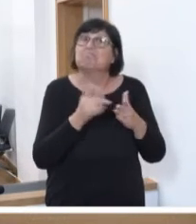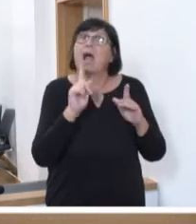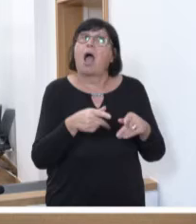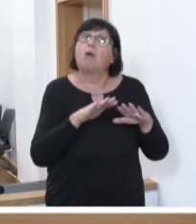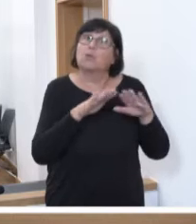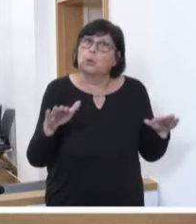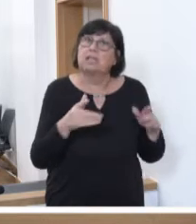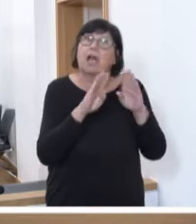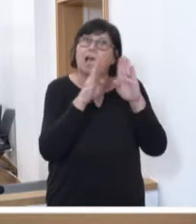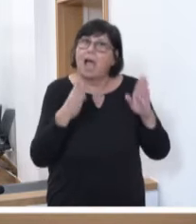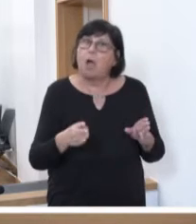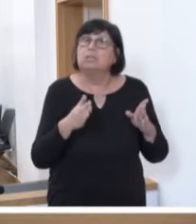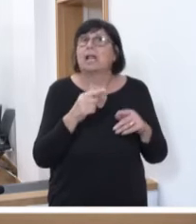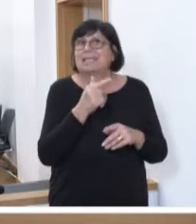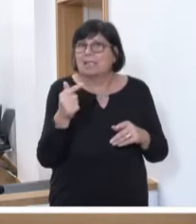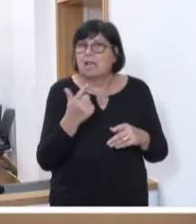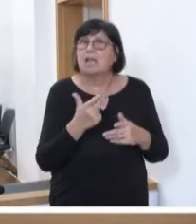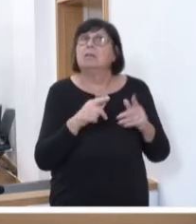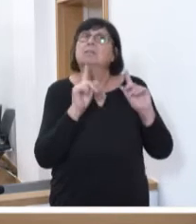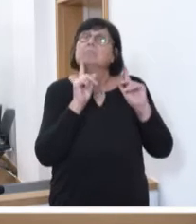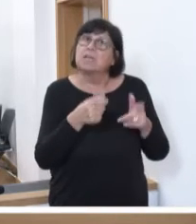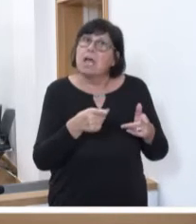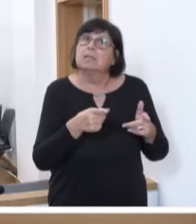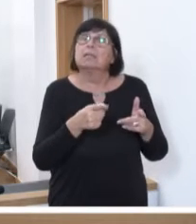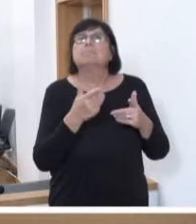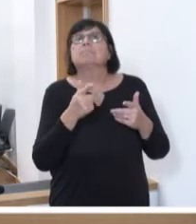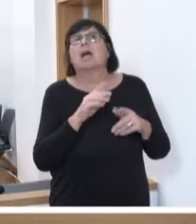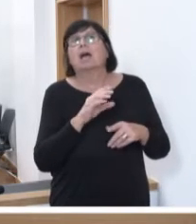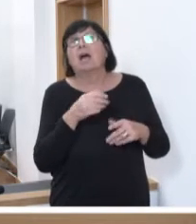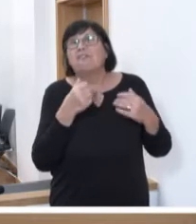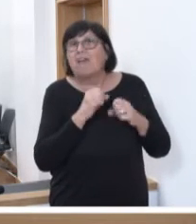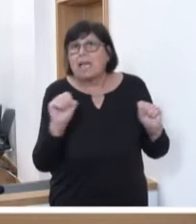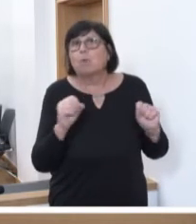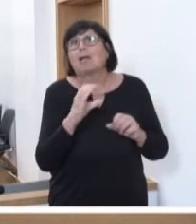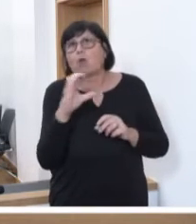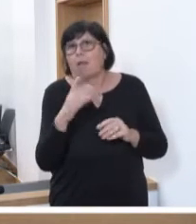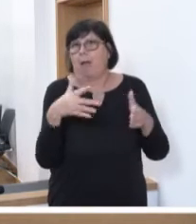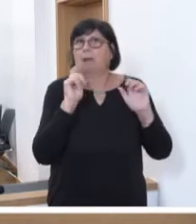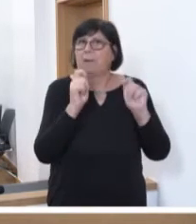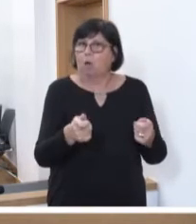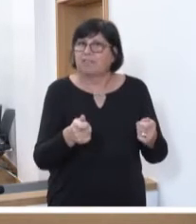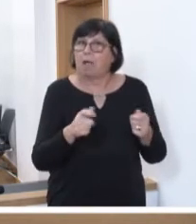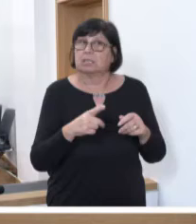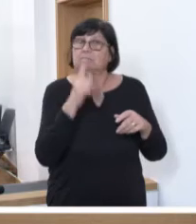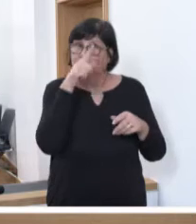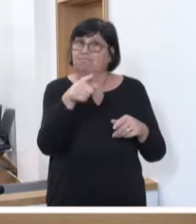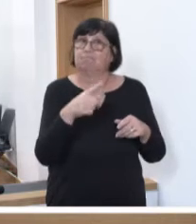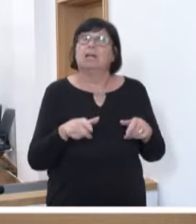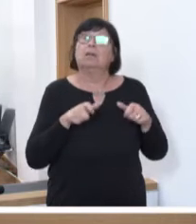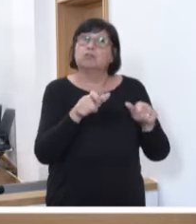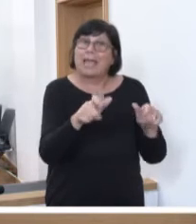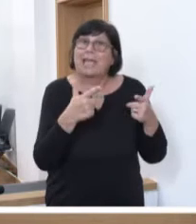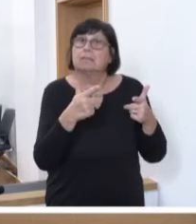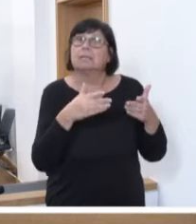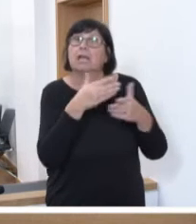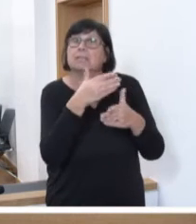Haushaltstitels Machbarkeitsstudien für die Strecken Rastatt-Hagenau und Freiburg-Colmar in Auftrag gegeben. Sie erinnern sich, Strecken, die auf den Verkehrsachsen